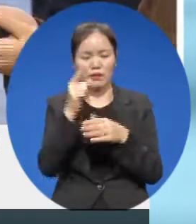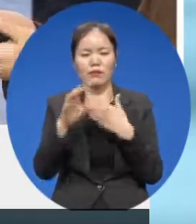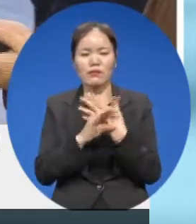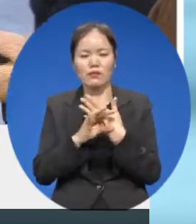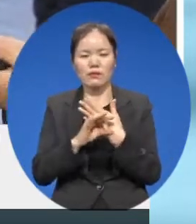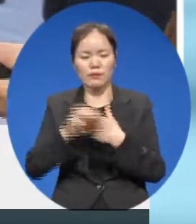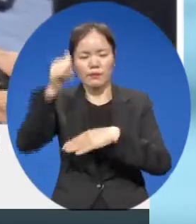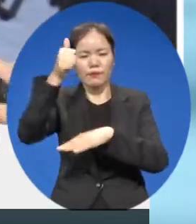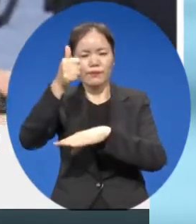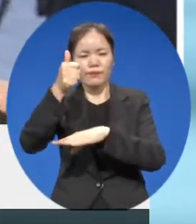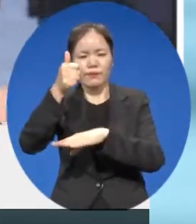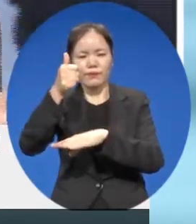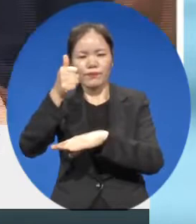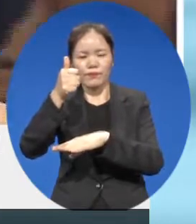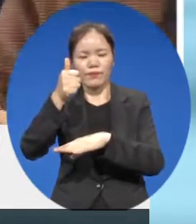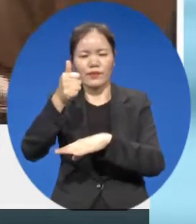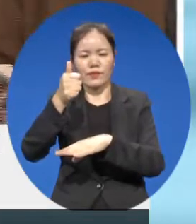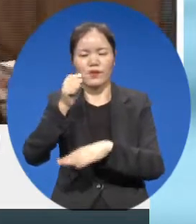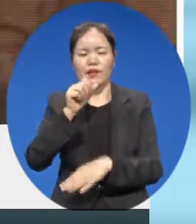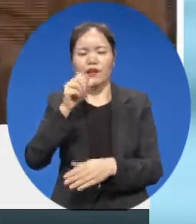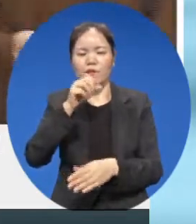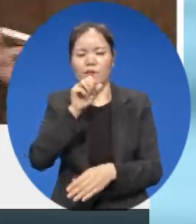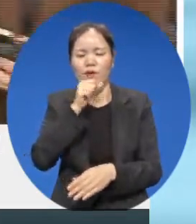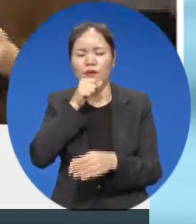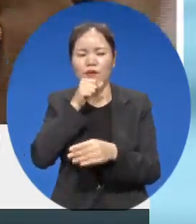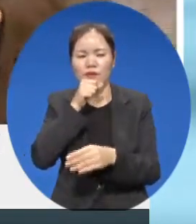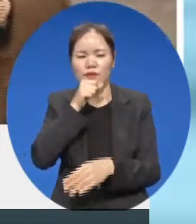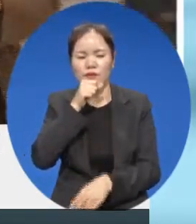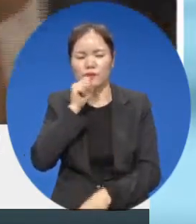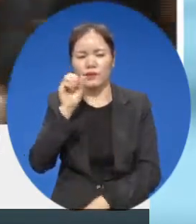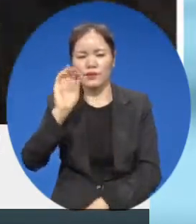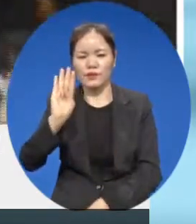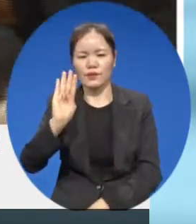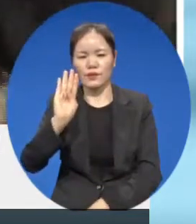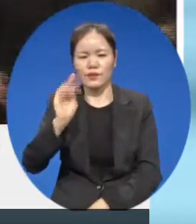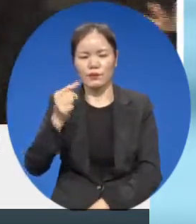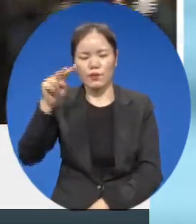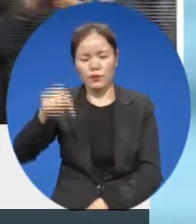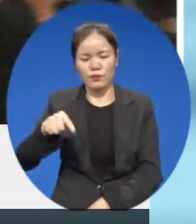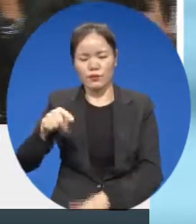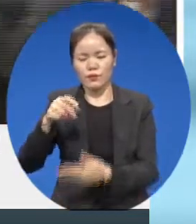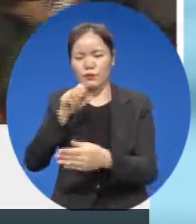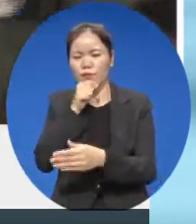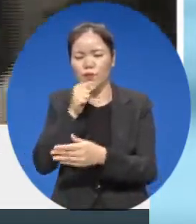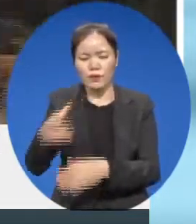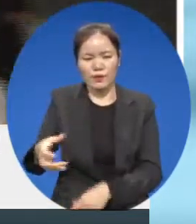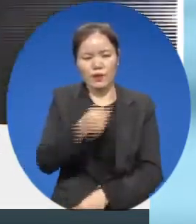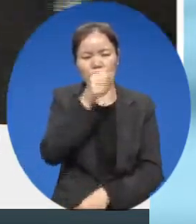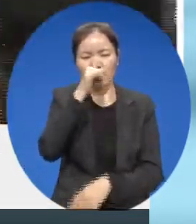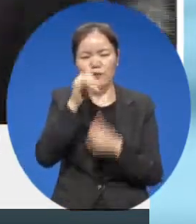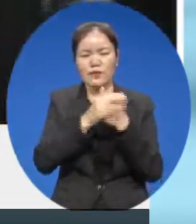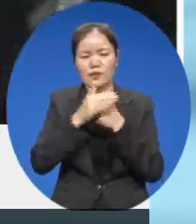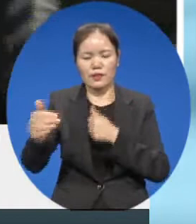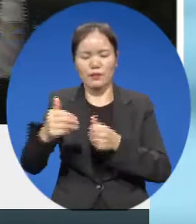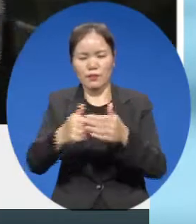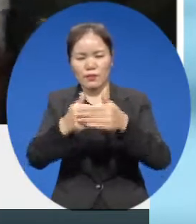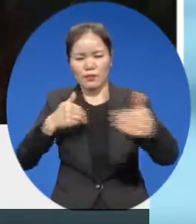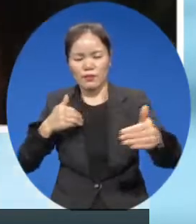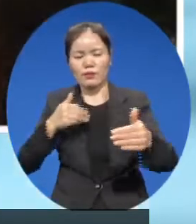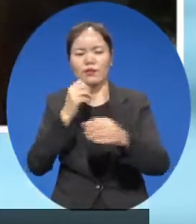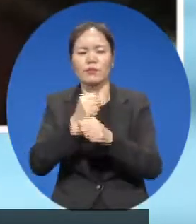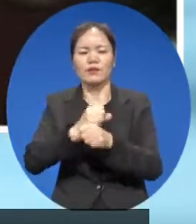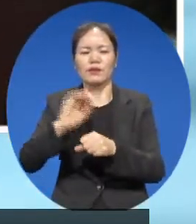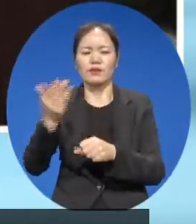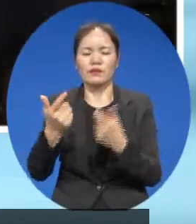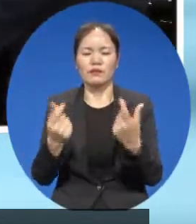가겠습니까 결국 보수적 있는 표를 가져가는 양상이 나타날 수 있기 때문에 정치인 윤석렬 로 보기에는 거리를 둘 수 밖에 없는 상황이 이렇게 보여집니다